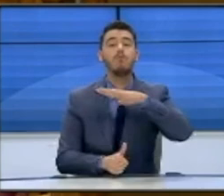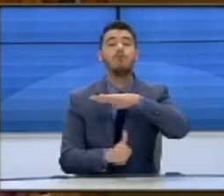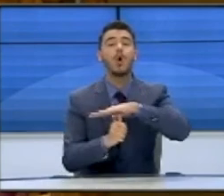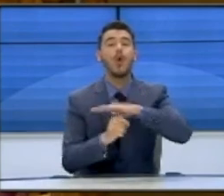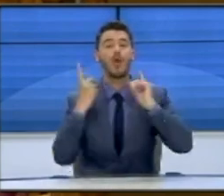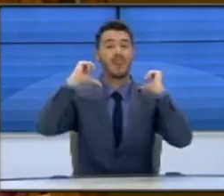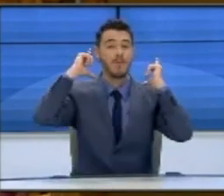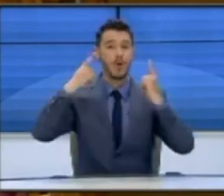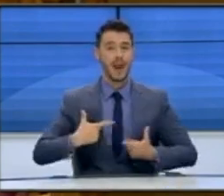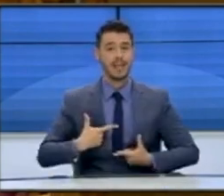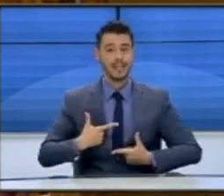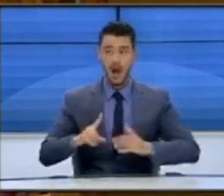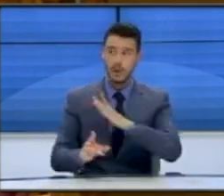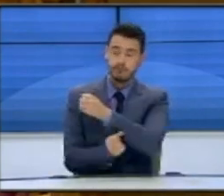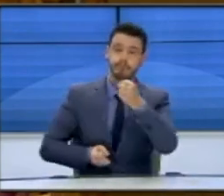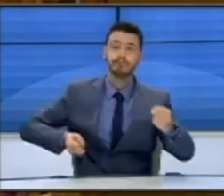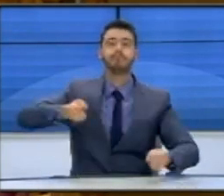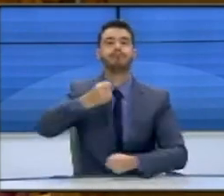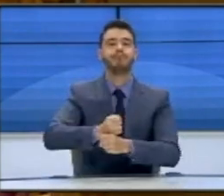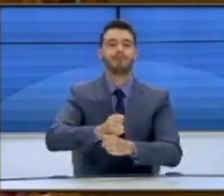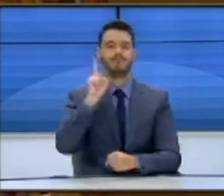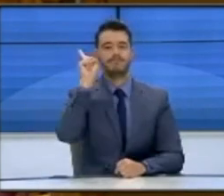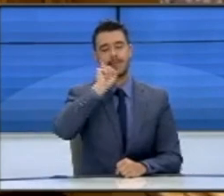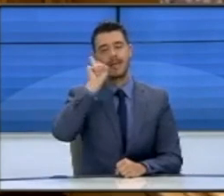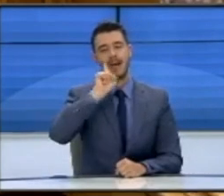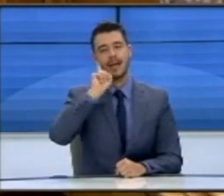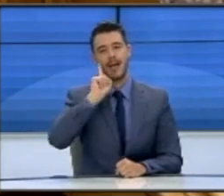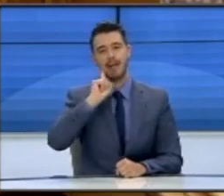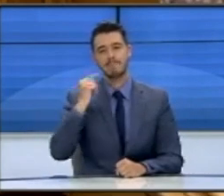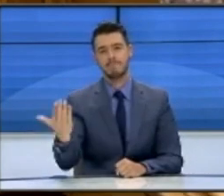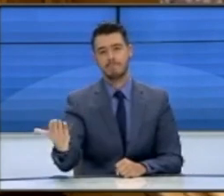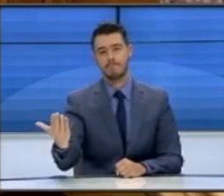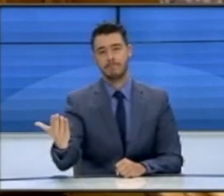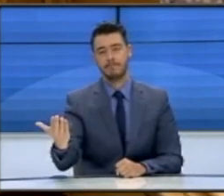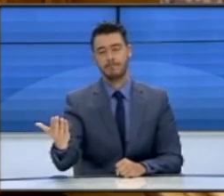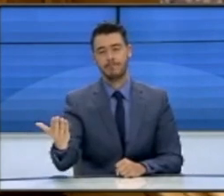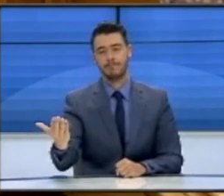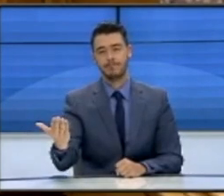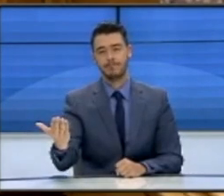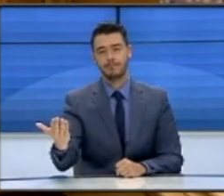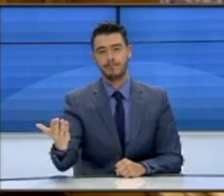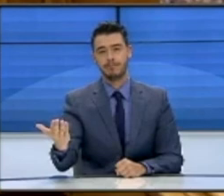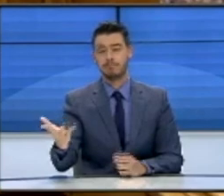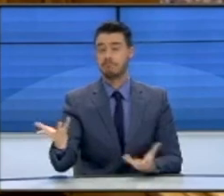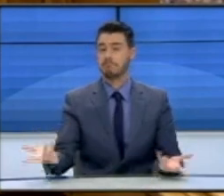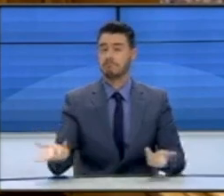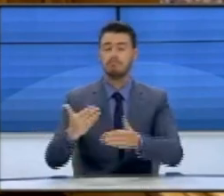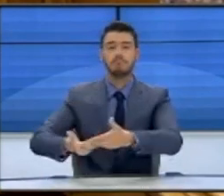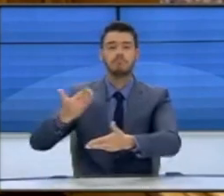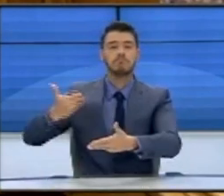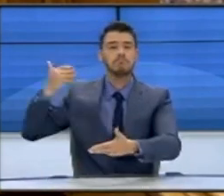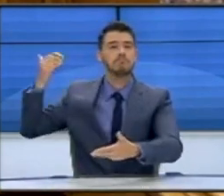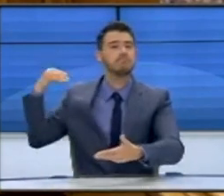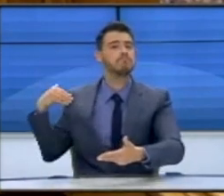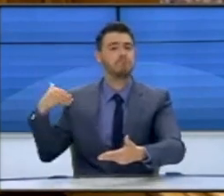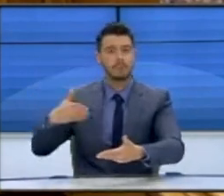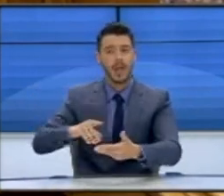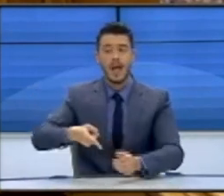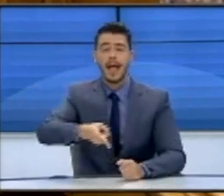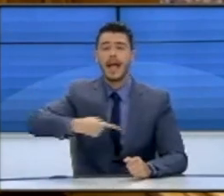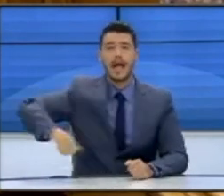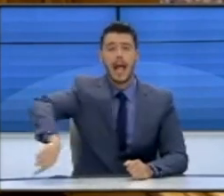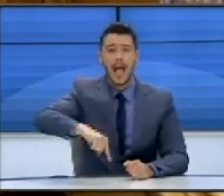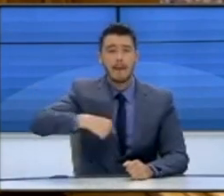χώρα μας γυναίκα. Ενδεχομένως να ήταν κάτι αδιανόητο πριν από